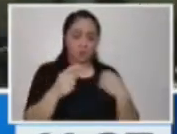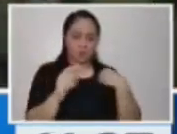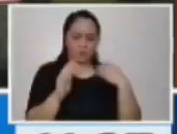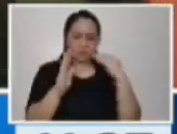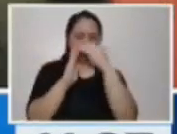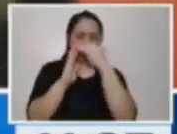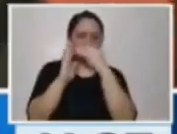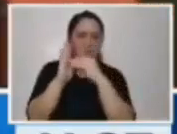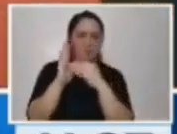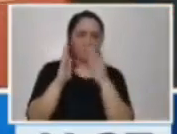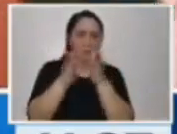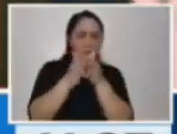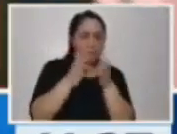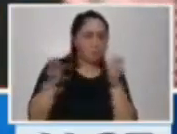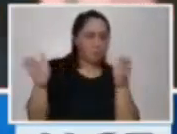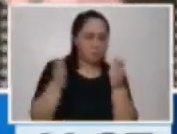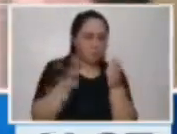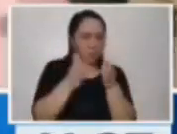nating ginit itong